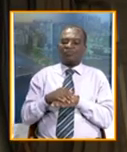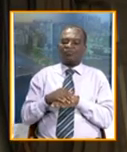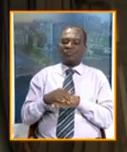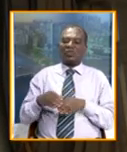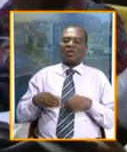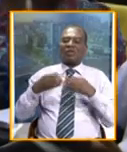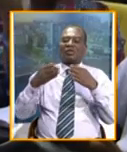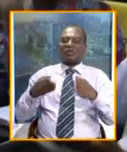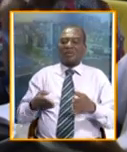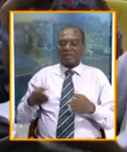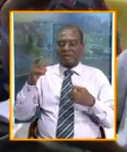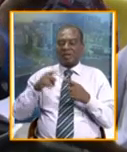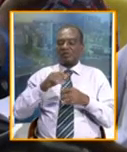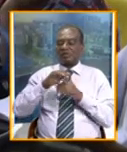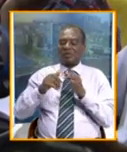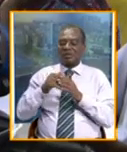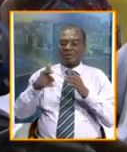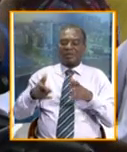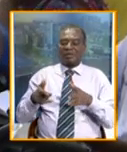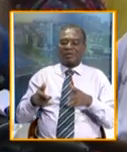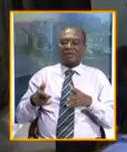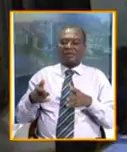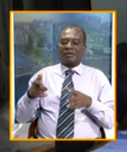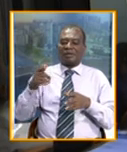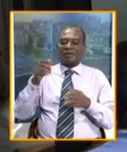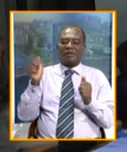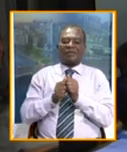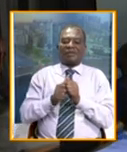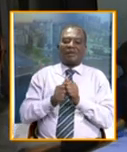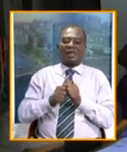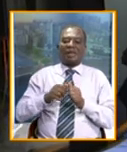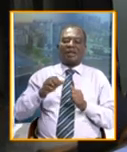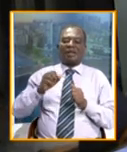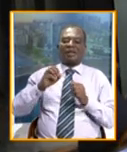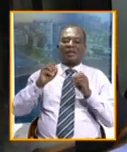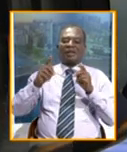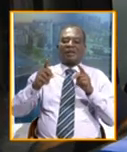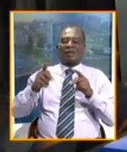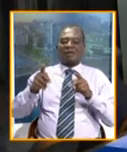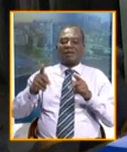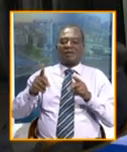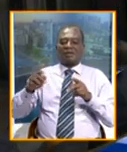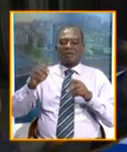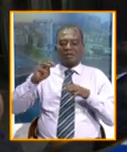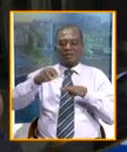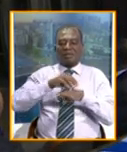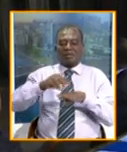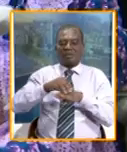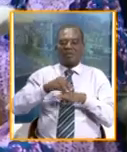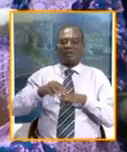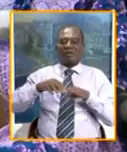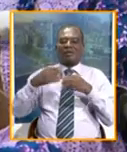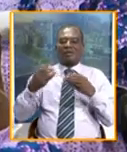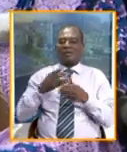courage, à l'abnégation, à la détermination, à la tâche. Avec les Olympiades panafricaines de mathématiques, les symposiums